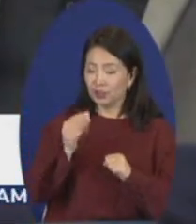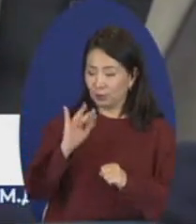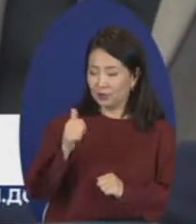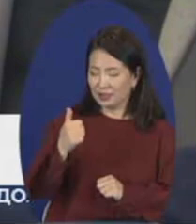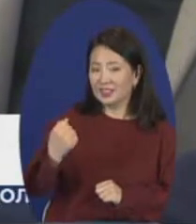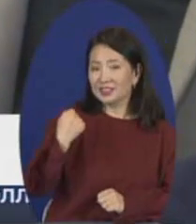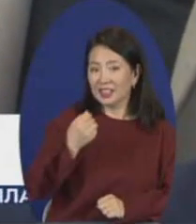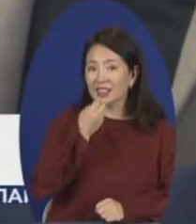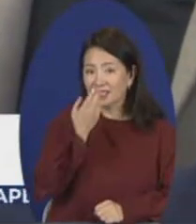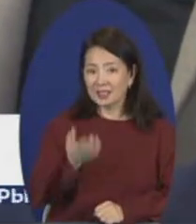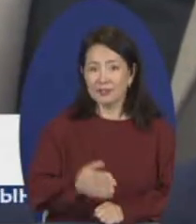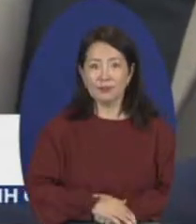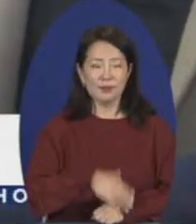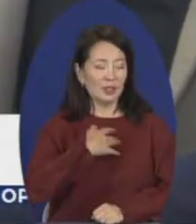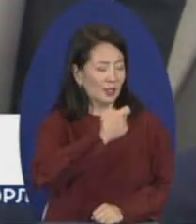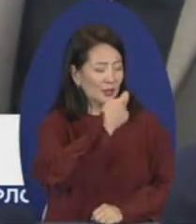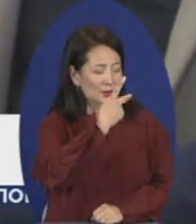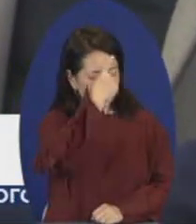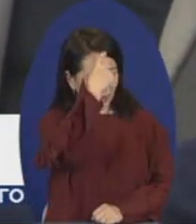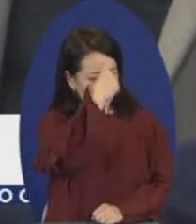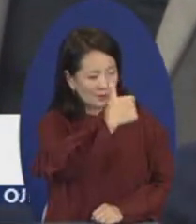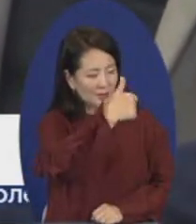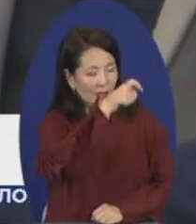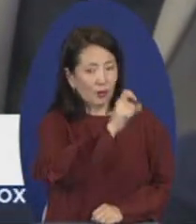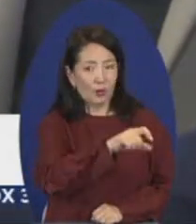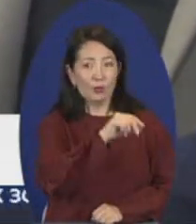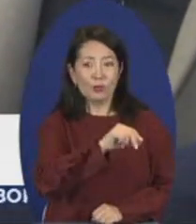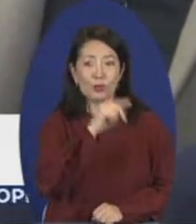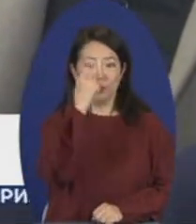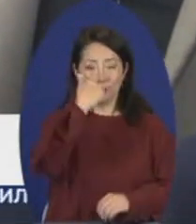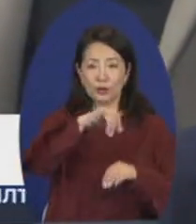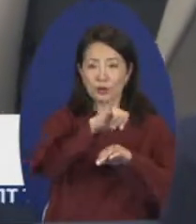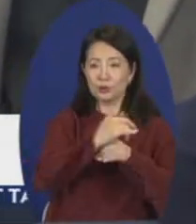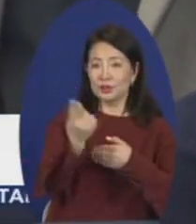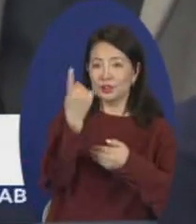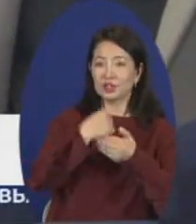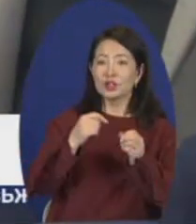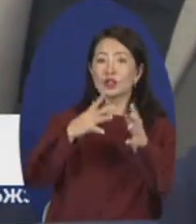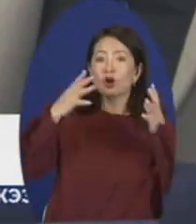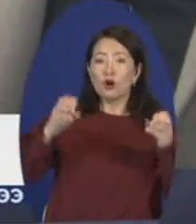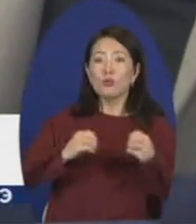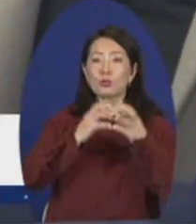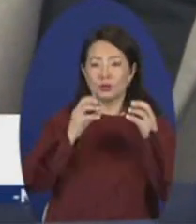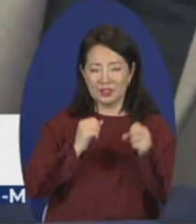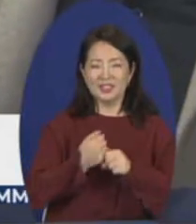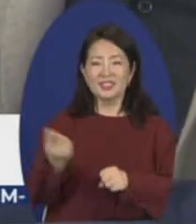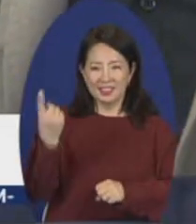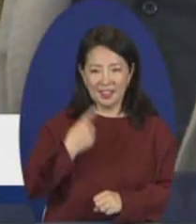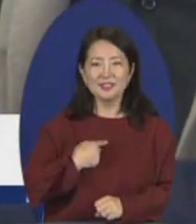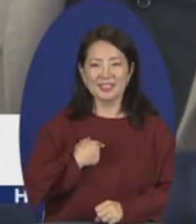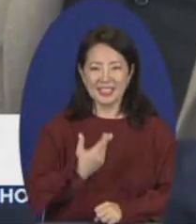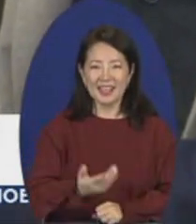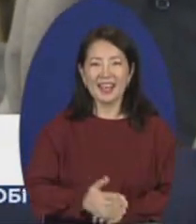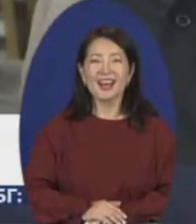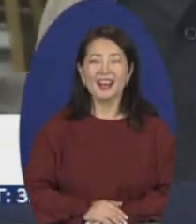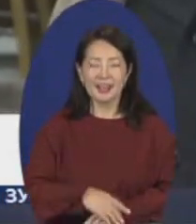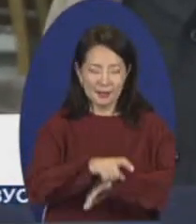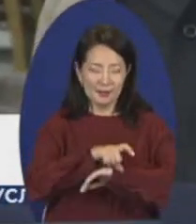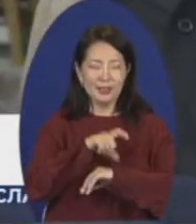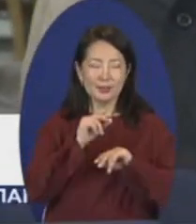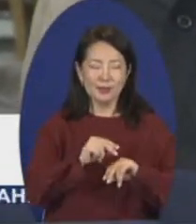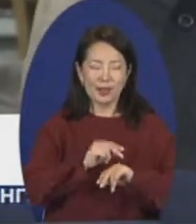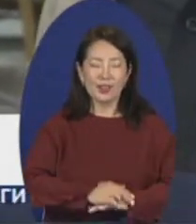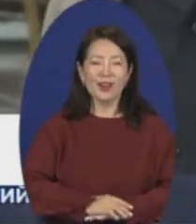чаднаа. Миний их эрдэмтэй сайхан хүн бол эх орондоо ихийн бүтээж ирнэ. Их сайхан эрдэм авчирнаа. Мэргэжилтэй болно